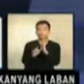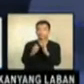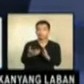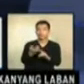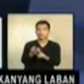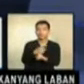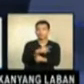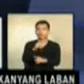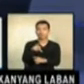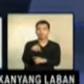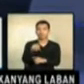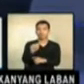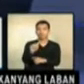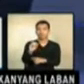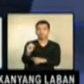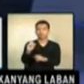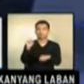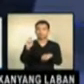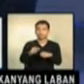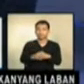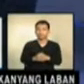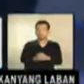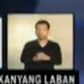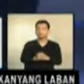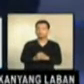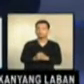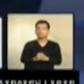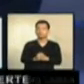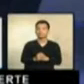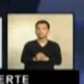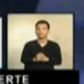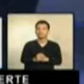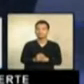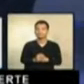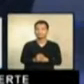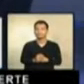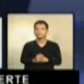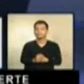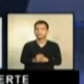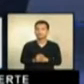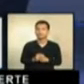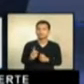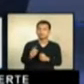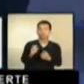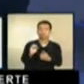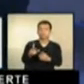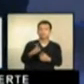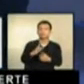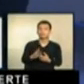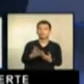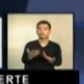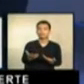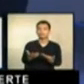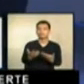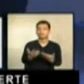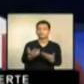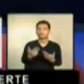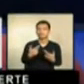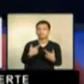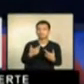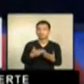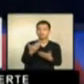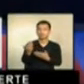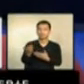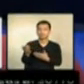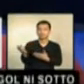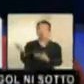galing sa Public Attorney's Office. Yes, wala silang kakayahan kumuha na silang abogado. Yes, po. Tama, sir? Yes, po. Okay. At syempre, gusto kong manggagaling sa inyo